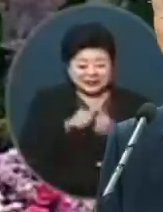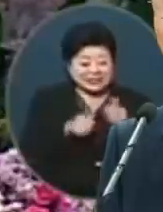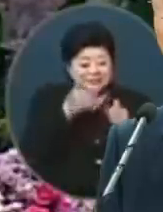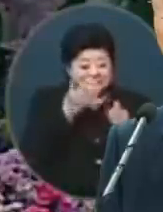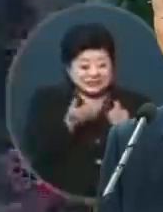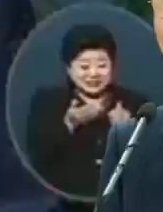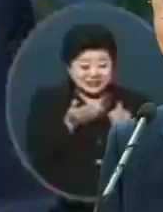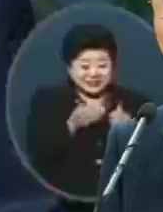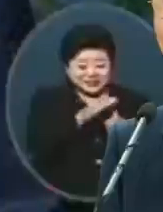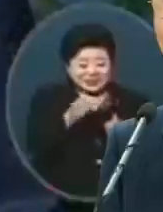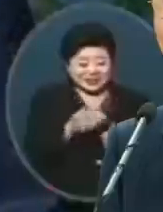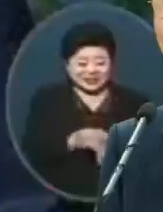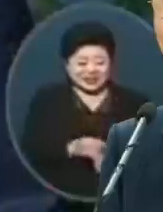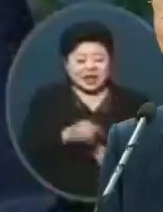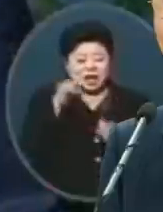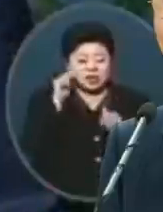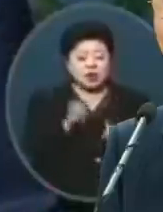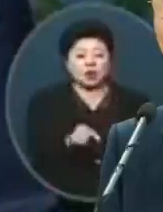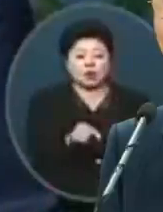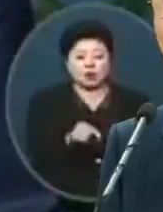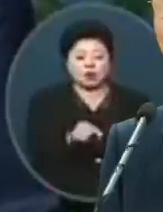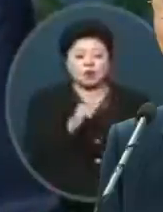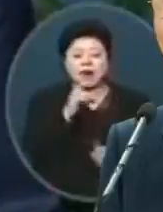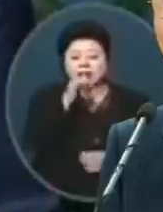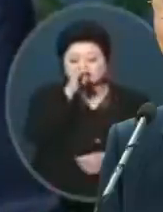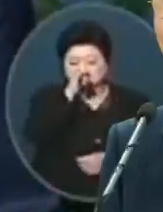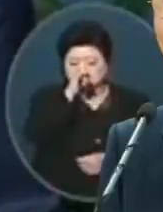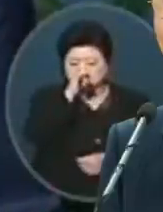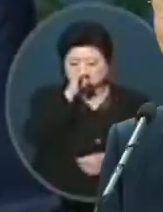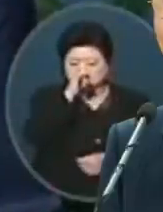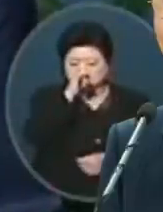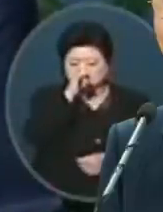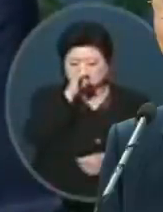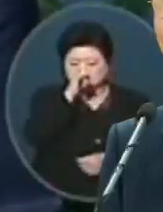하나님께서 우리에게 경고한 경고가 있는데